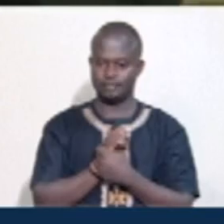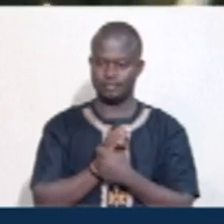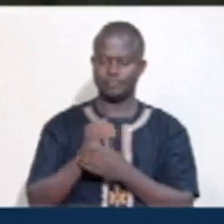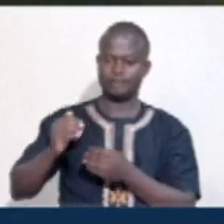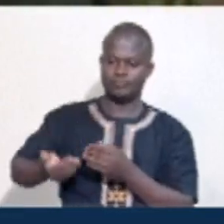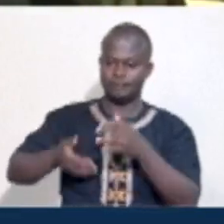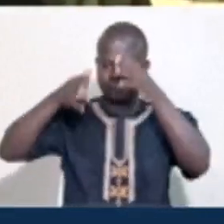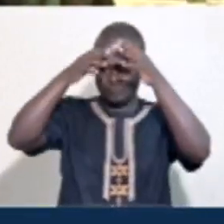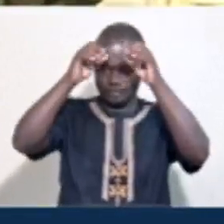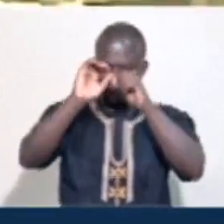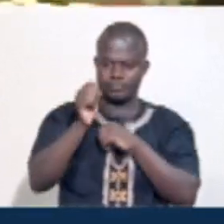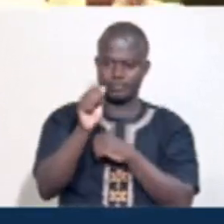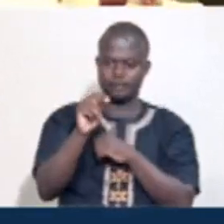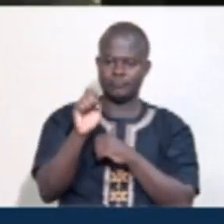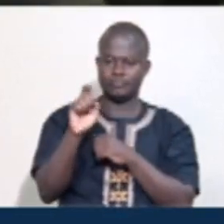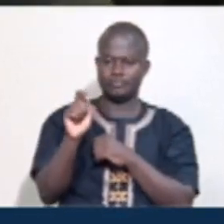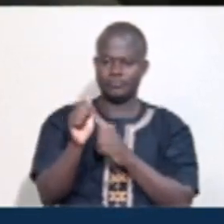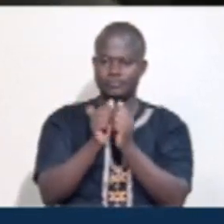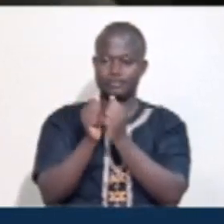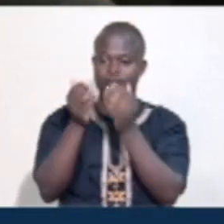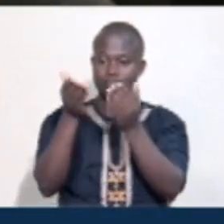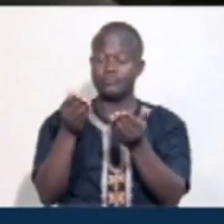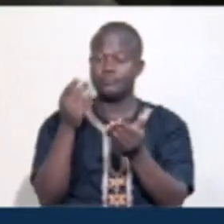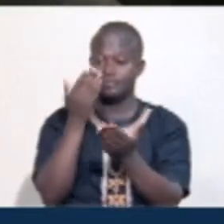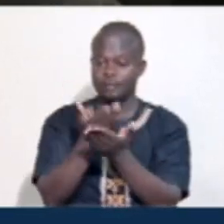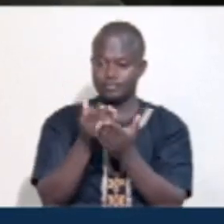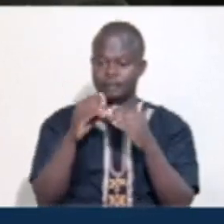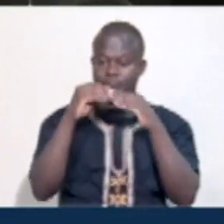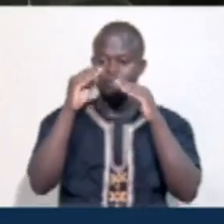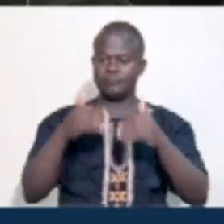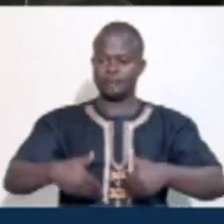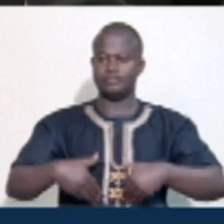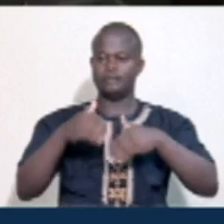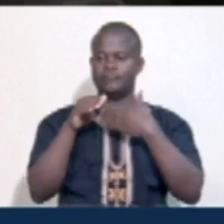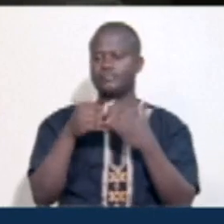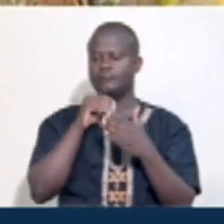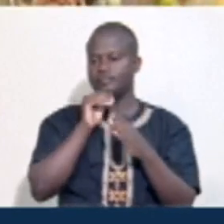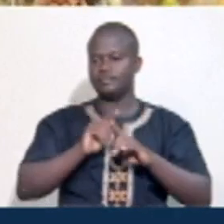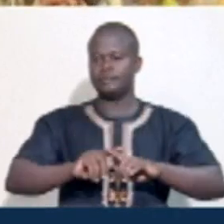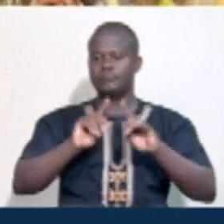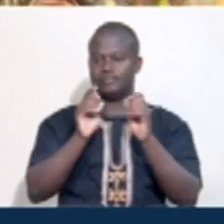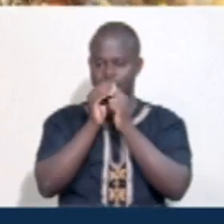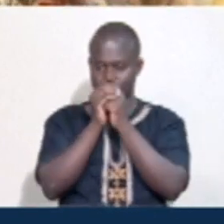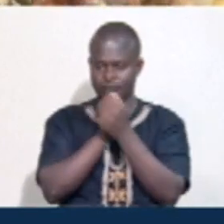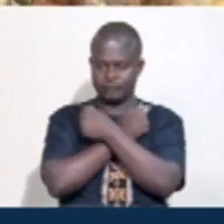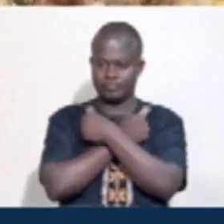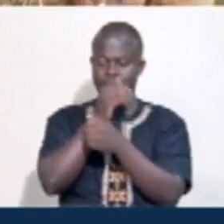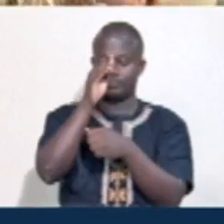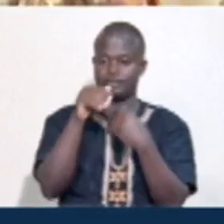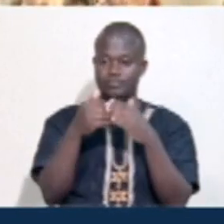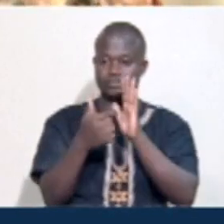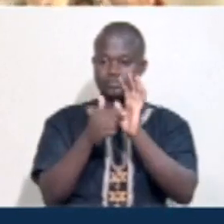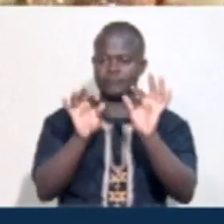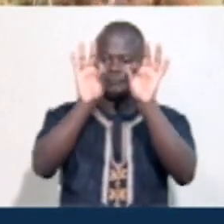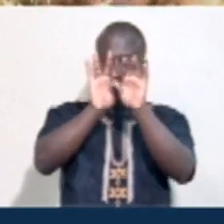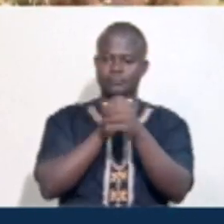Madamu wa Perezida wa Repubulika Jeannette Kagame aha niho yaboneye asaba abayobozi bakiri bato kudatandukanya gukunda Imana n'indangagaciro yo